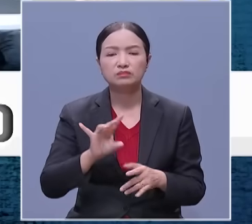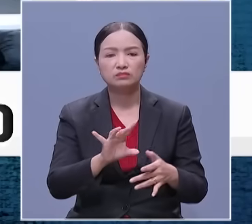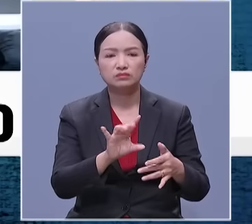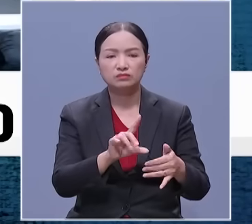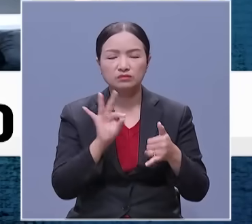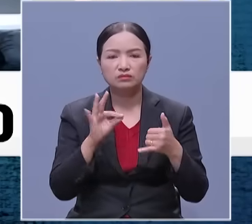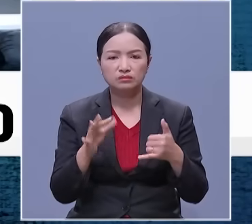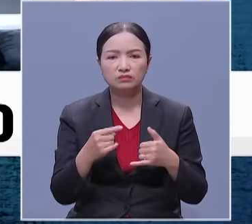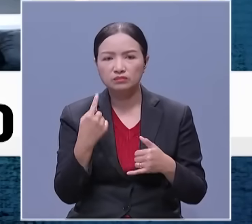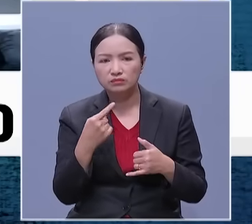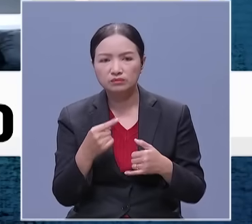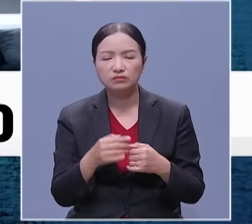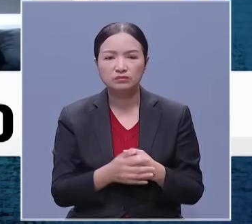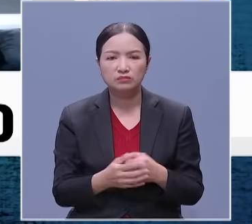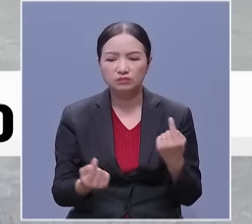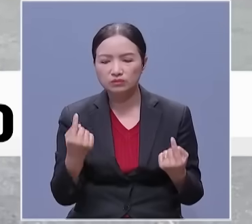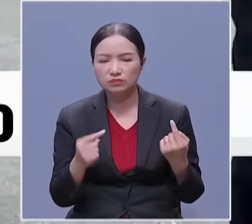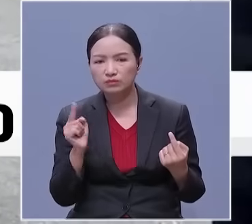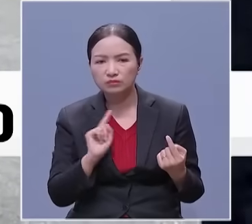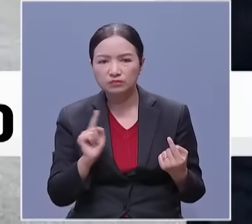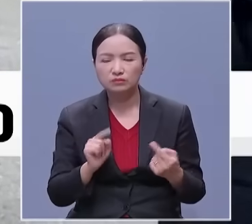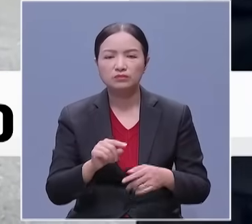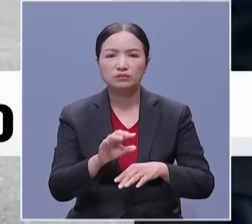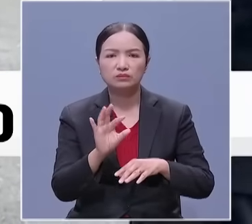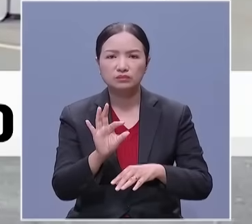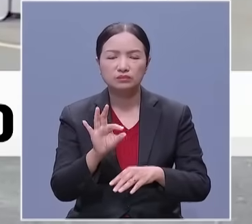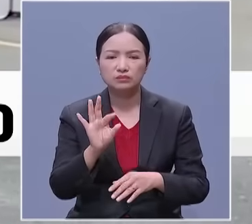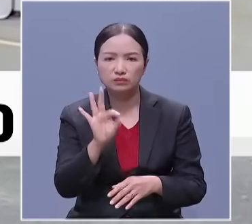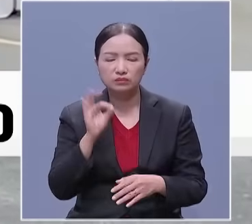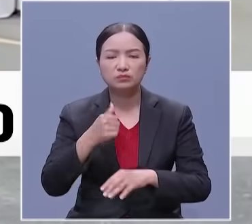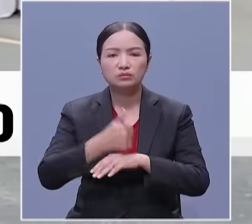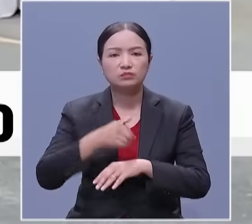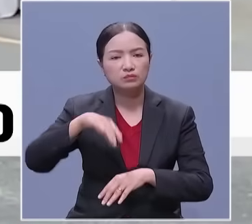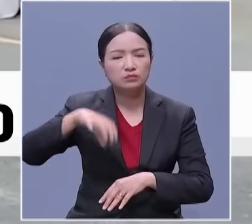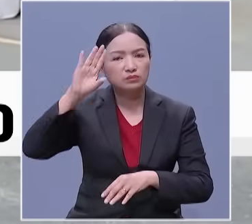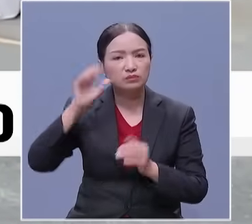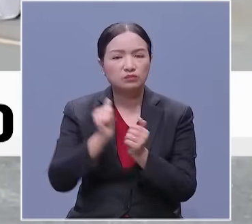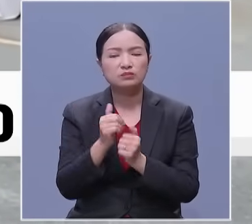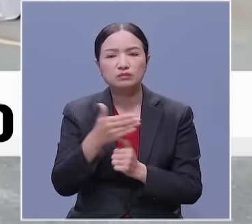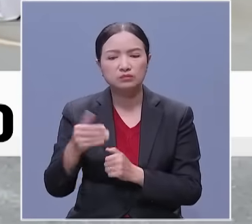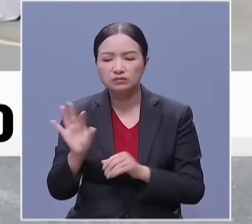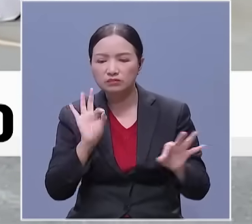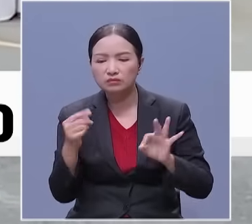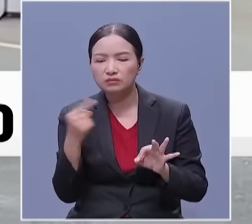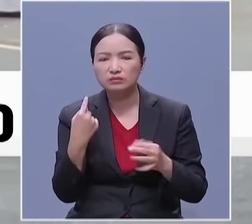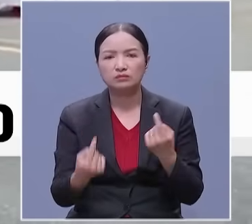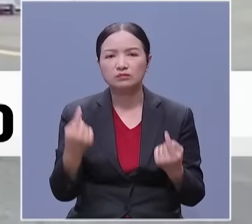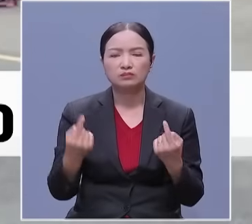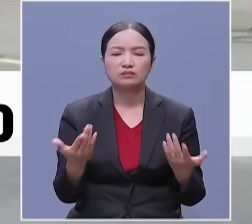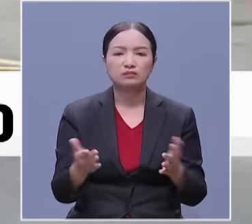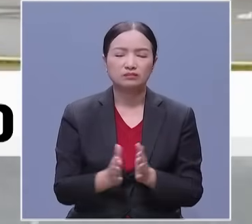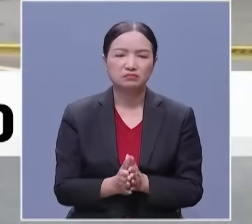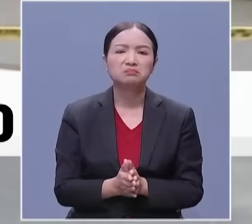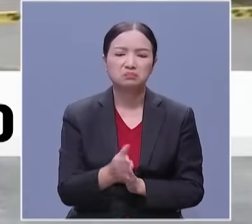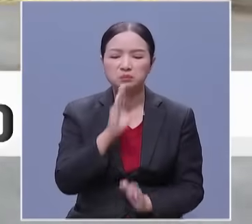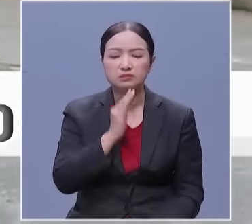ว่าจะเอาต่อสักหรือจะเอาโจ๊ก มันก็ พูดตรงจริงๆเลยนะคะ คือซัดตรงซัดแรงแต่เช้